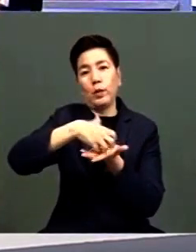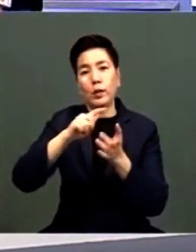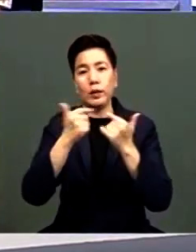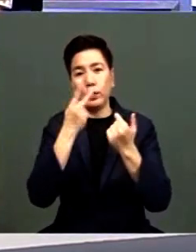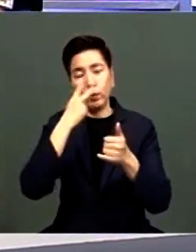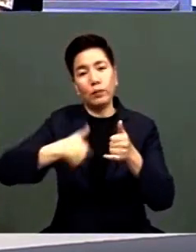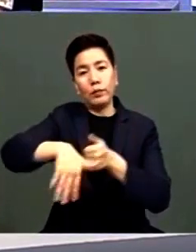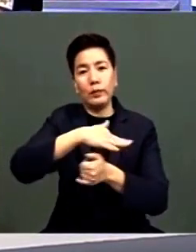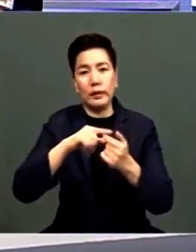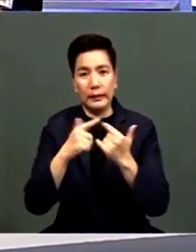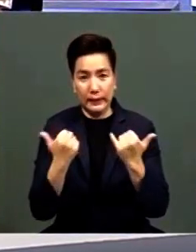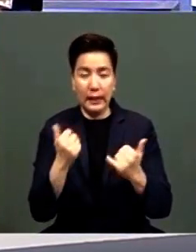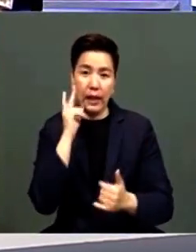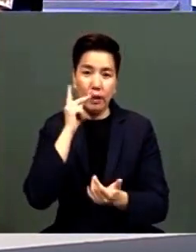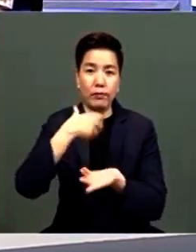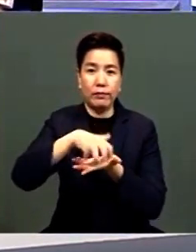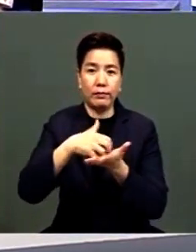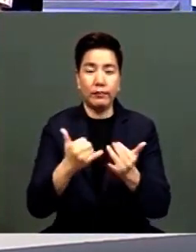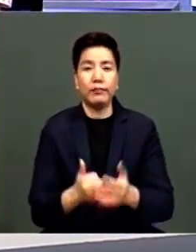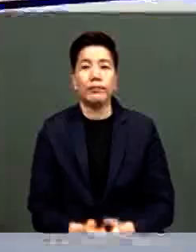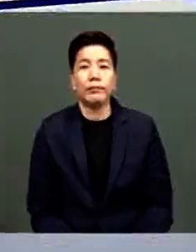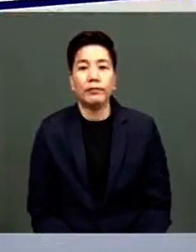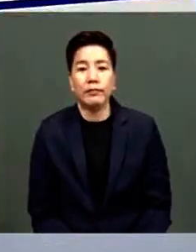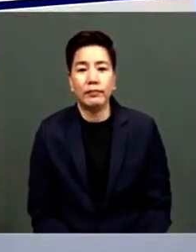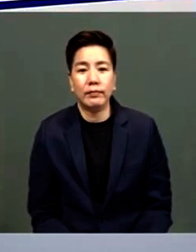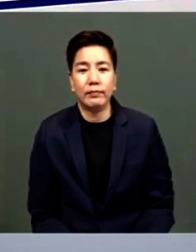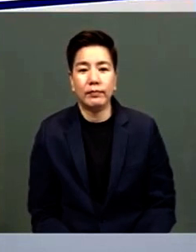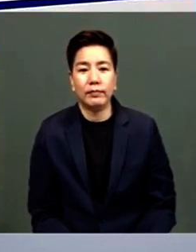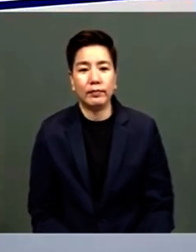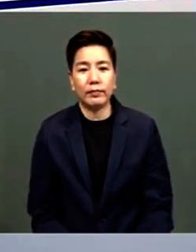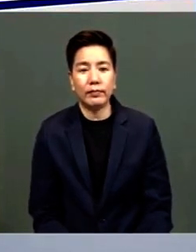ติดตามบรรยากาศได้กับคุณปาริชาติวัชนศรีค่ะ